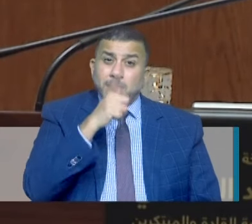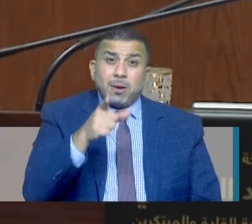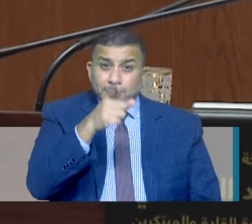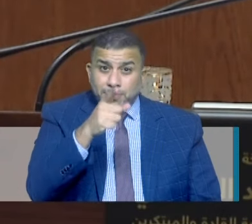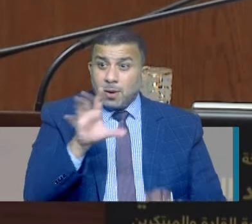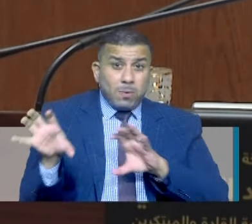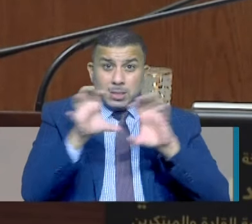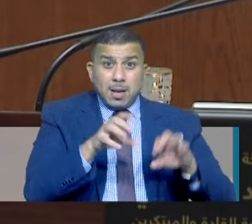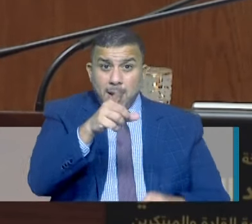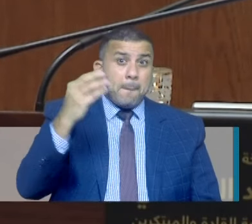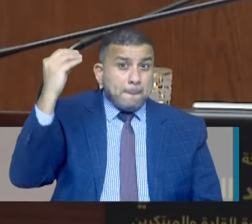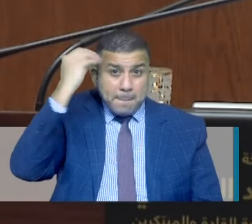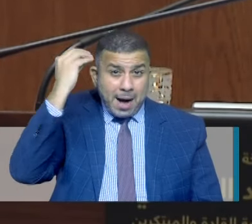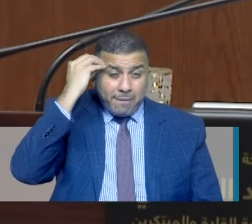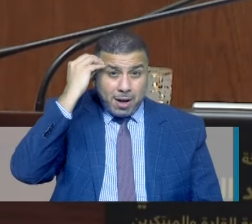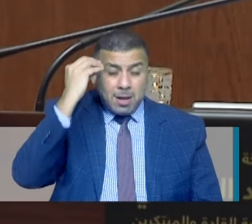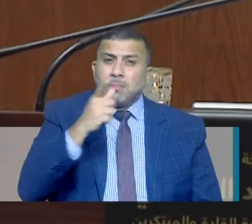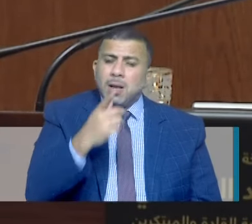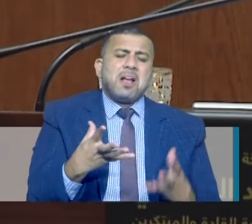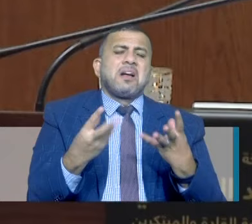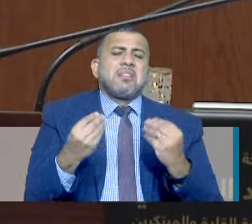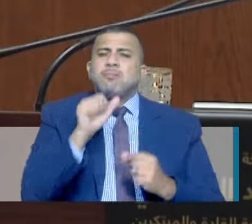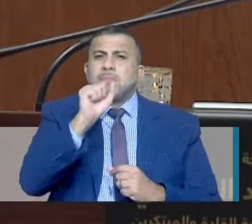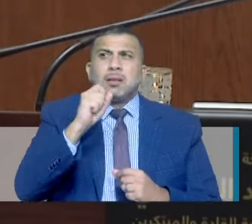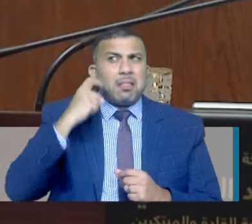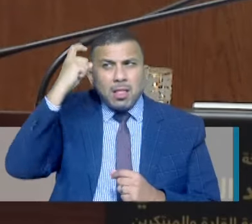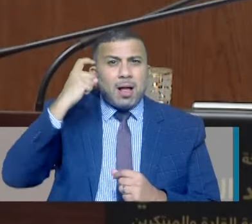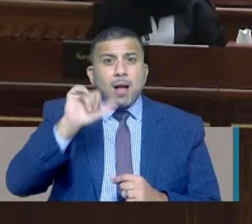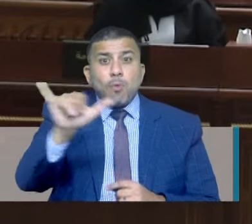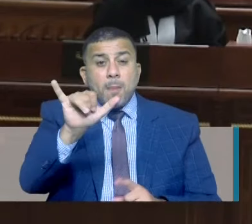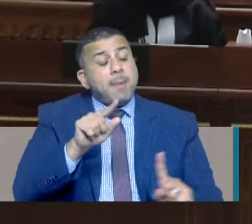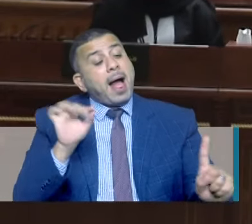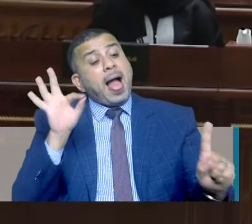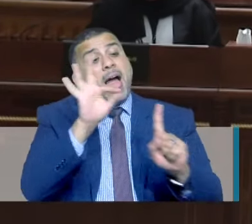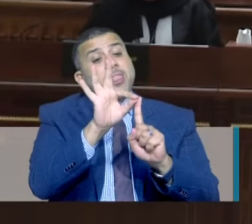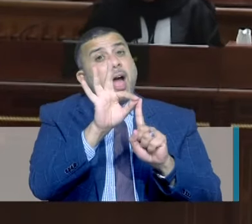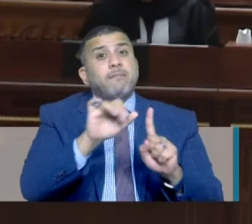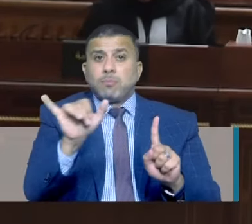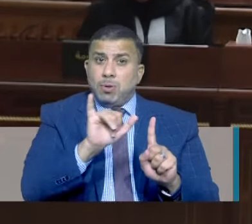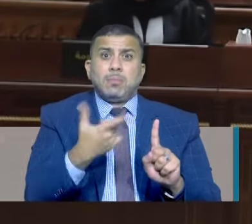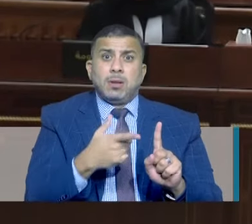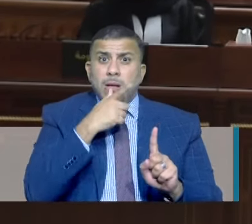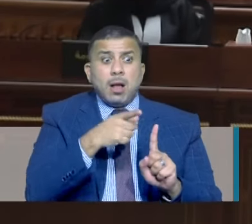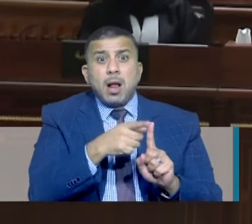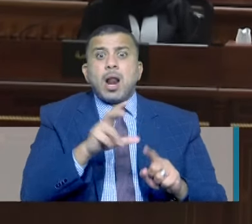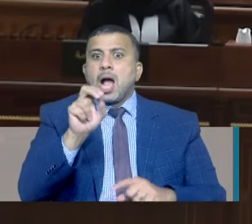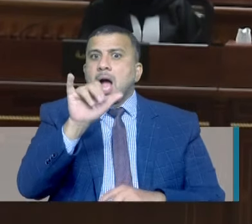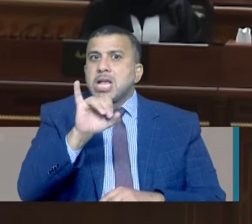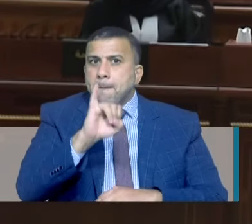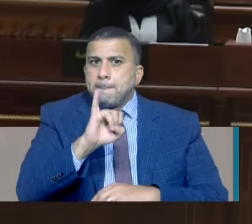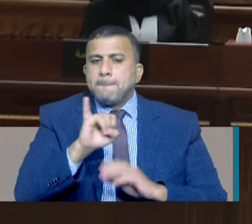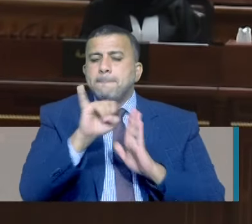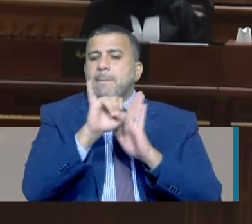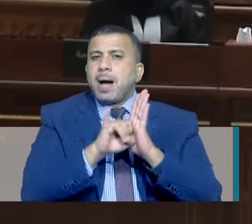المعرفة قد أصبح عند الكثيرين غاية تشغلهم عن الأهداف الأسمى وتبعدهم عن القيم